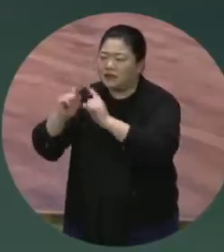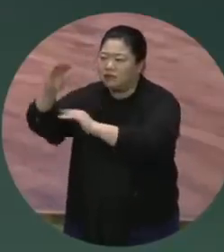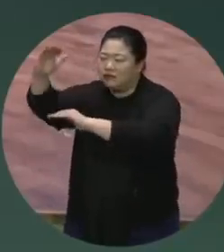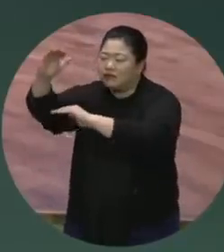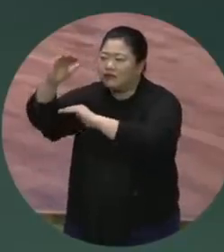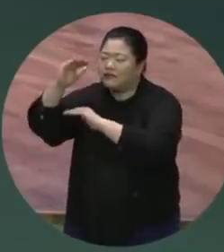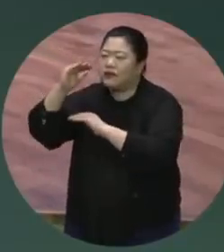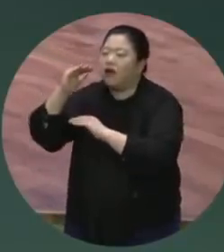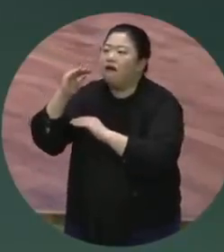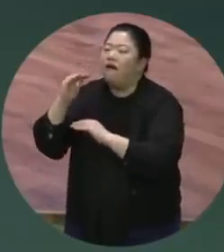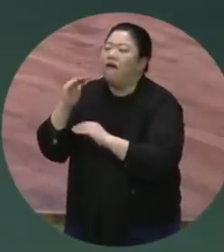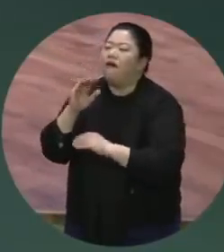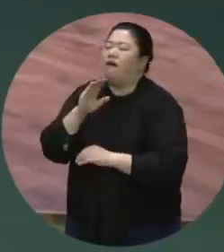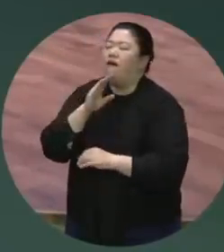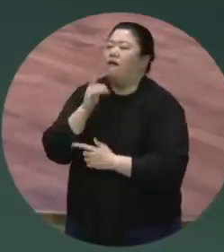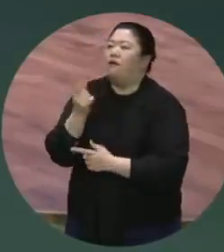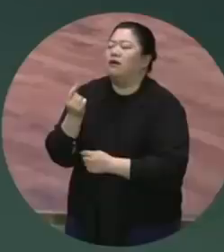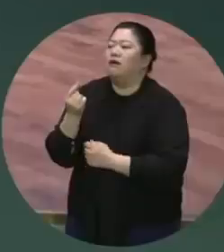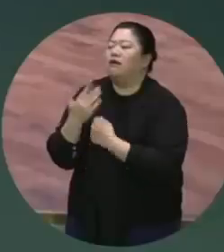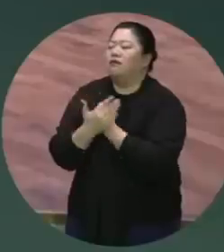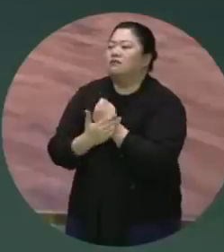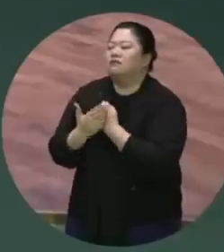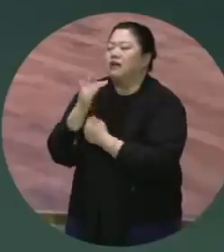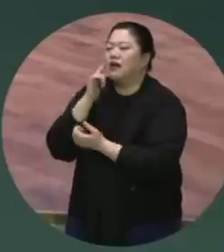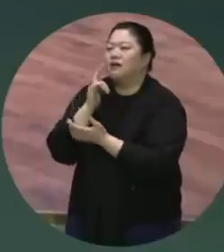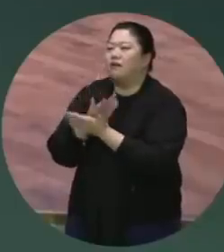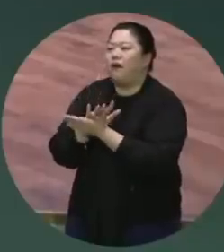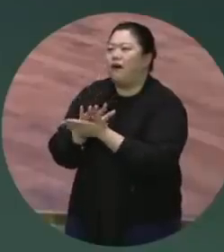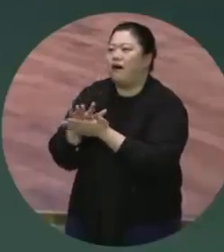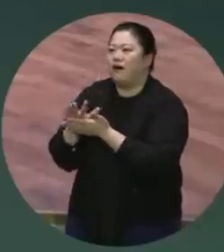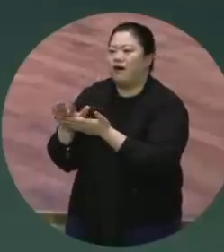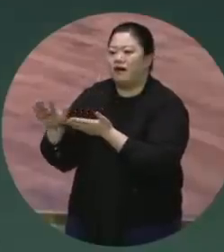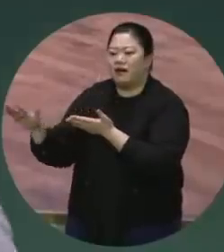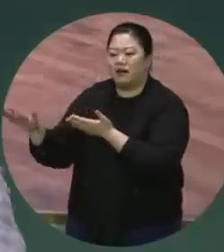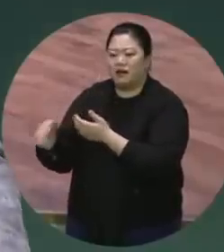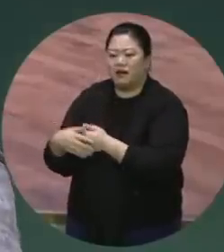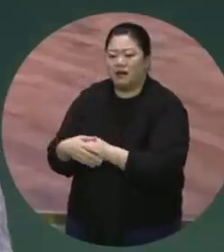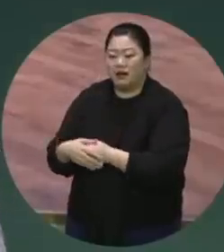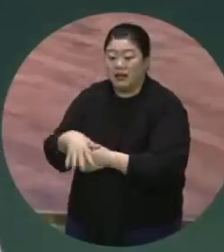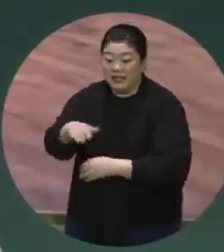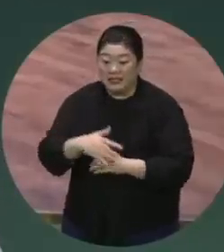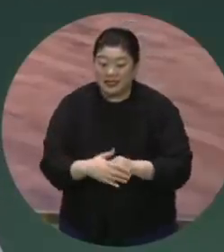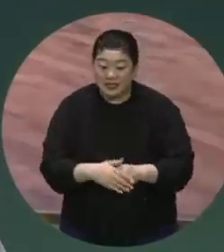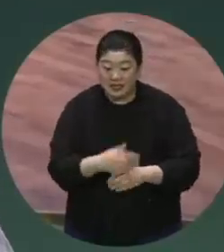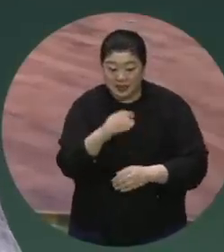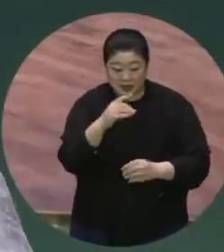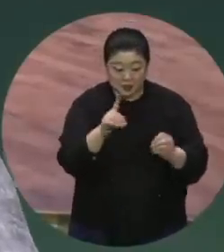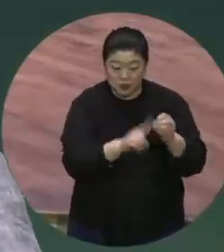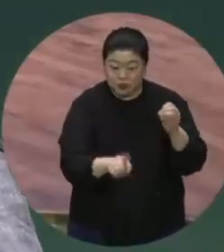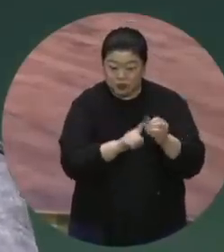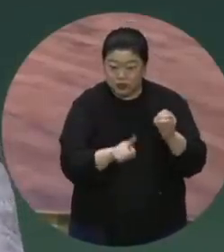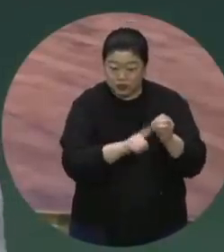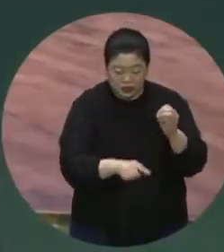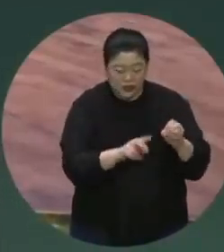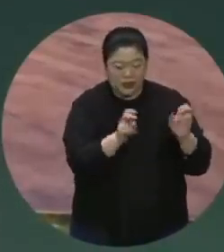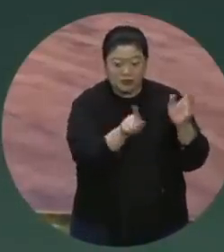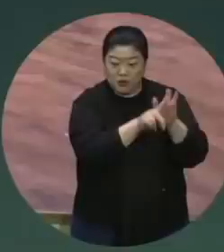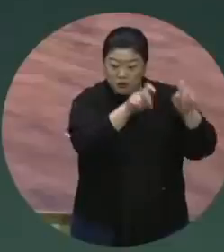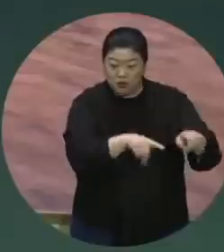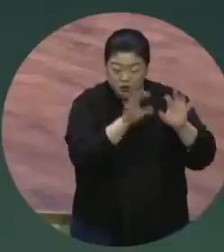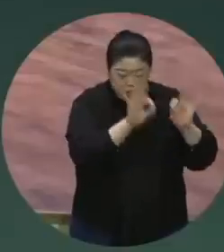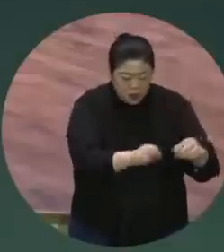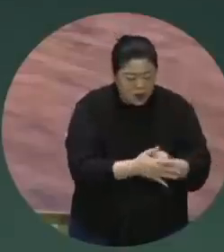이것이 말씀 속에 기독교인에게만 있는 거예요. 불신자들은 저거 나름대로 살다가 그냥 망하든지 죽든지